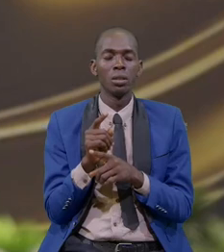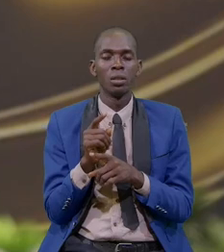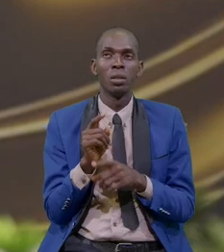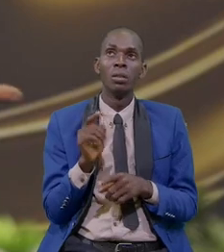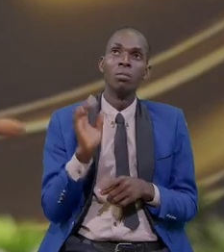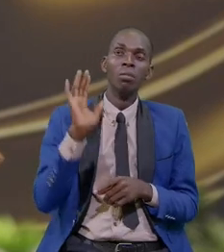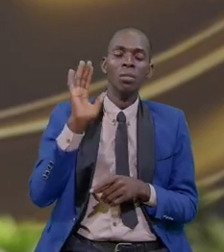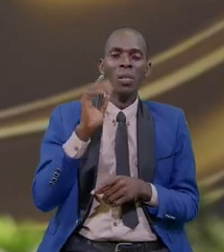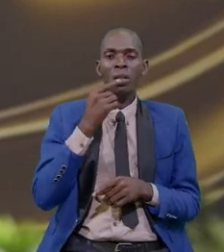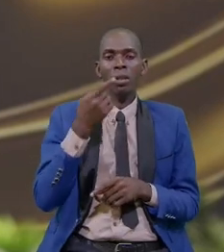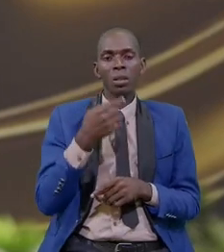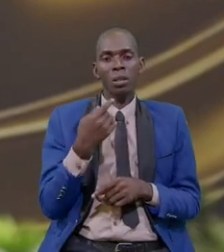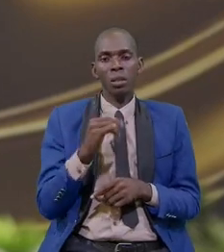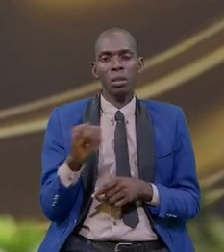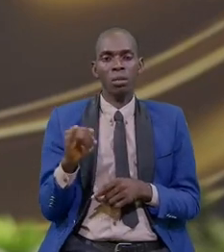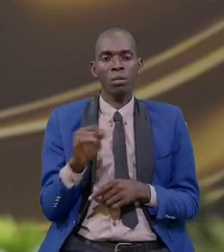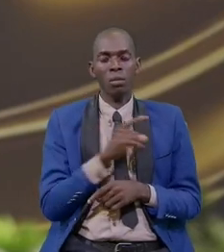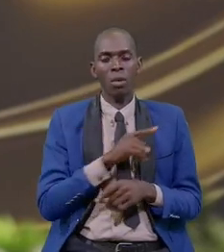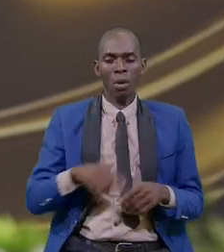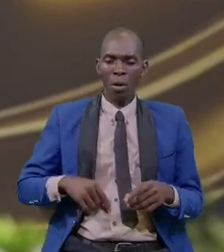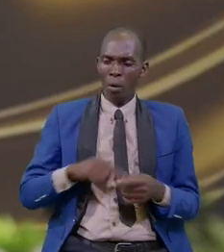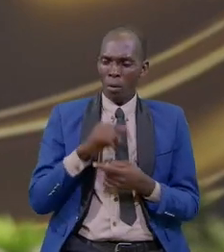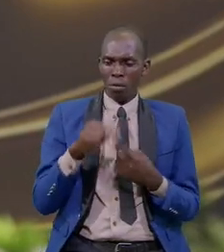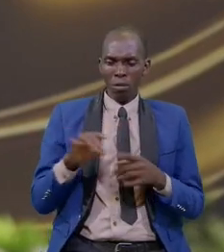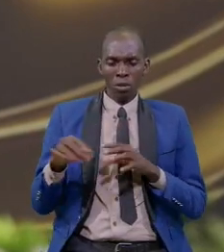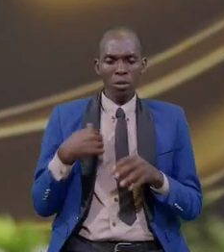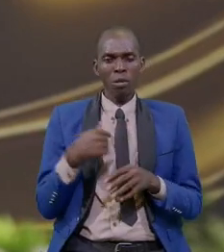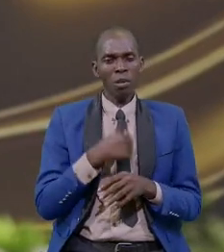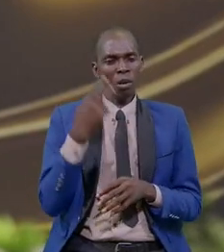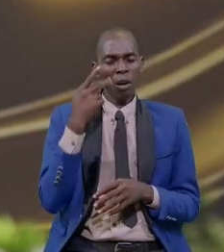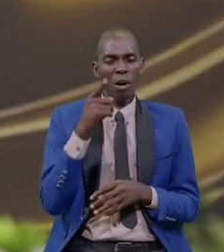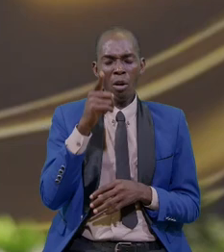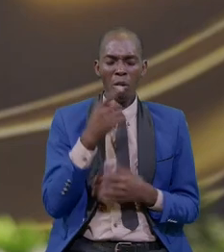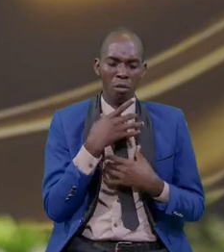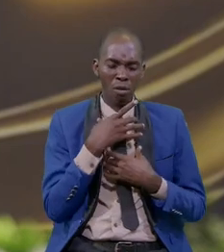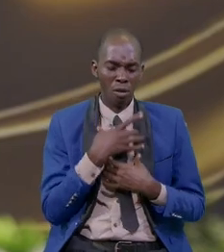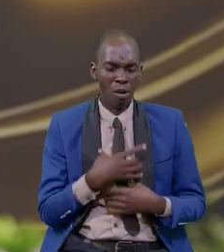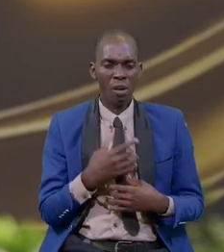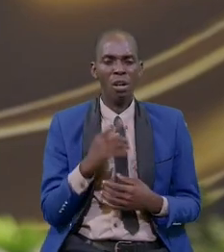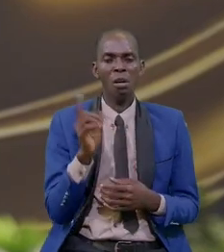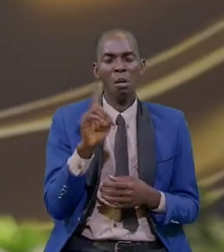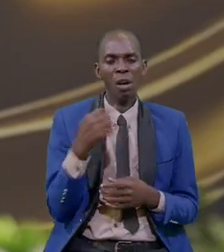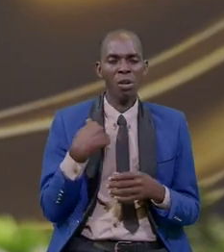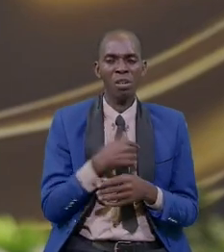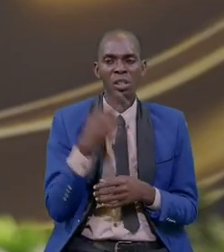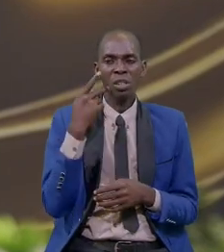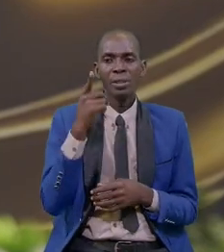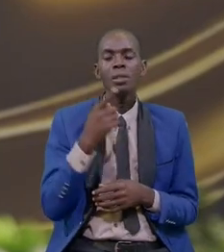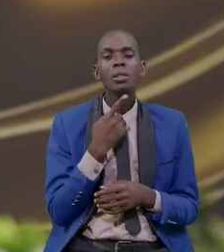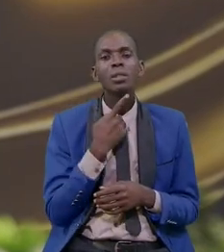Seigneur, quand avons-nous vu, ayant faim, ou soif, ou